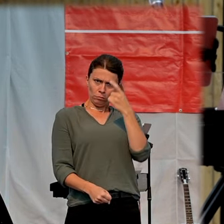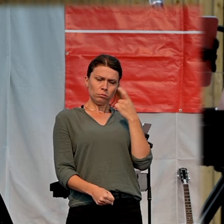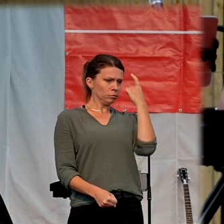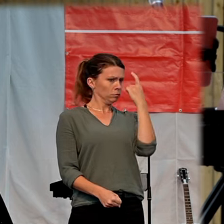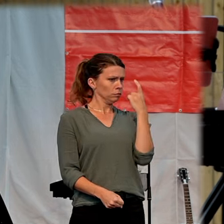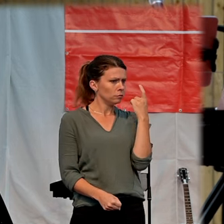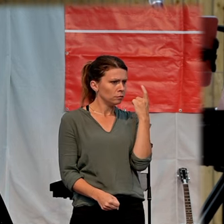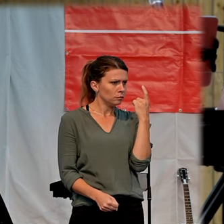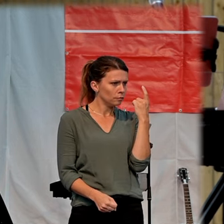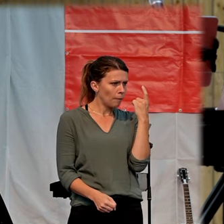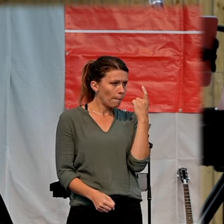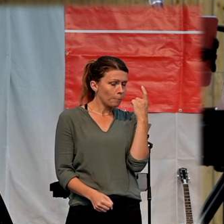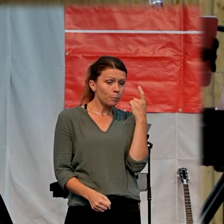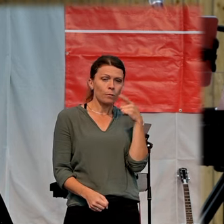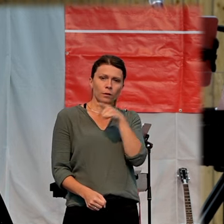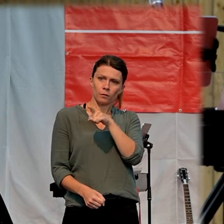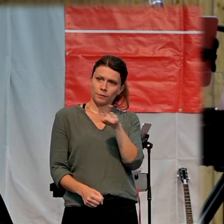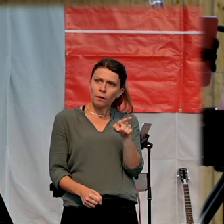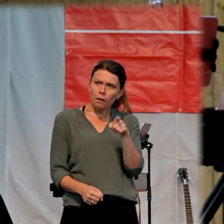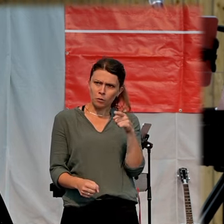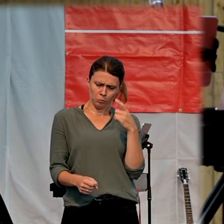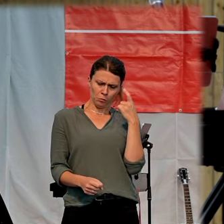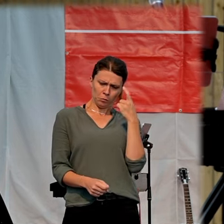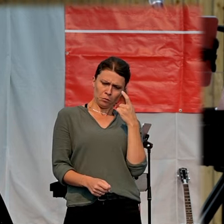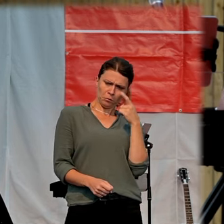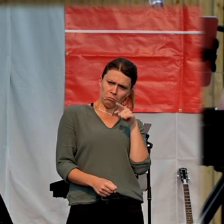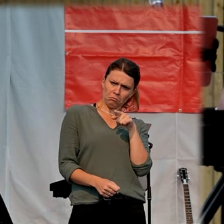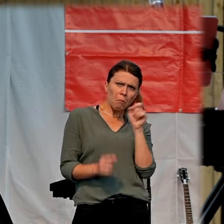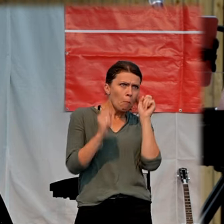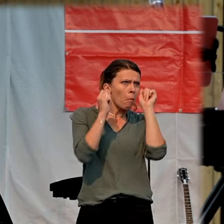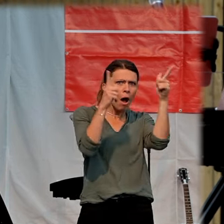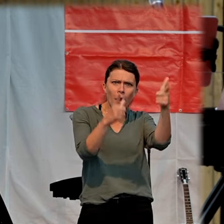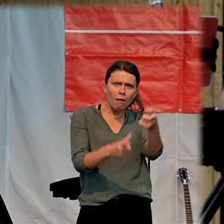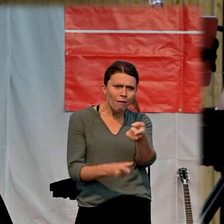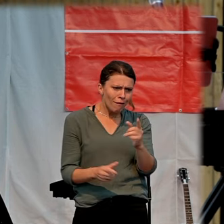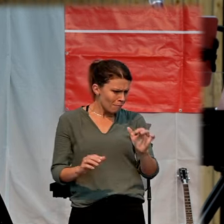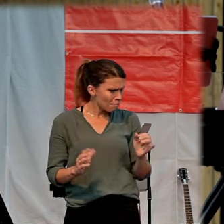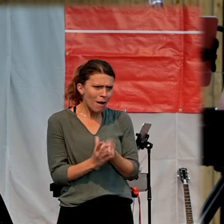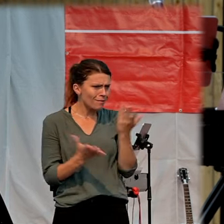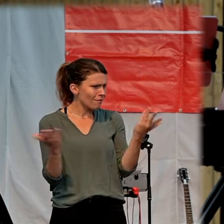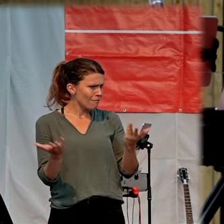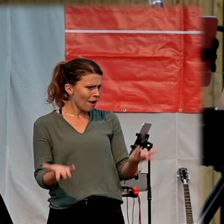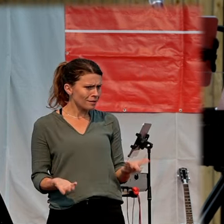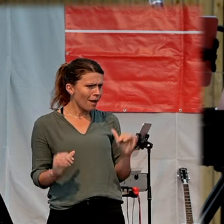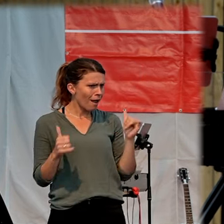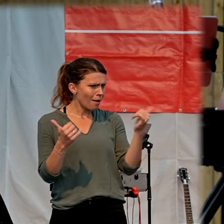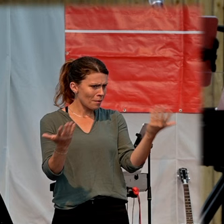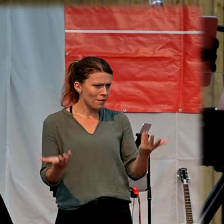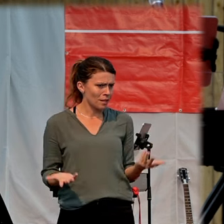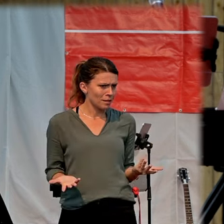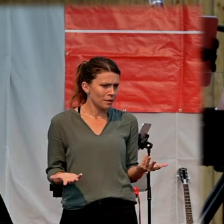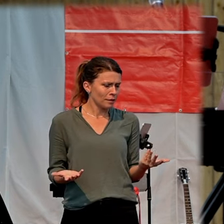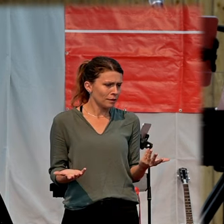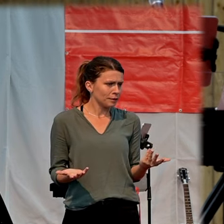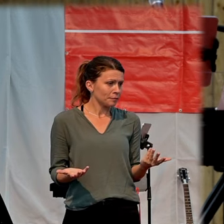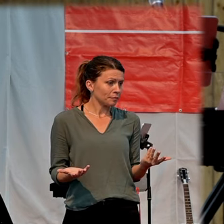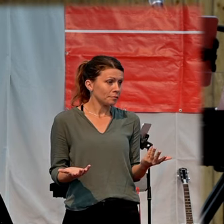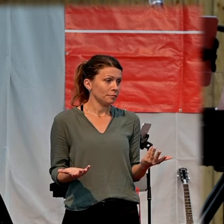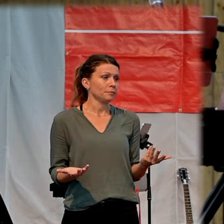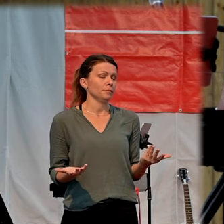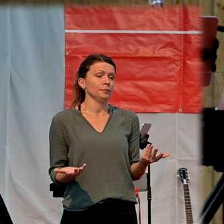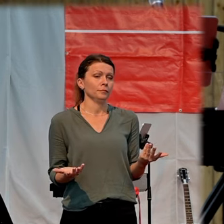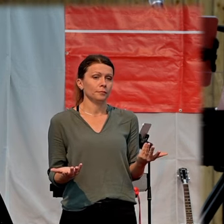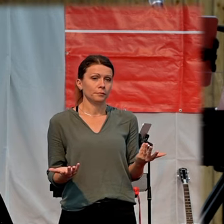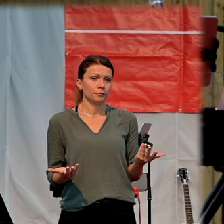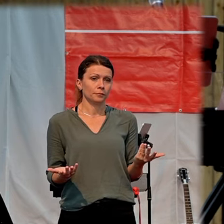Tempels gesessen hatte. Und sie wurden mit Verwunderung und Erstaunen erfüllt über das, was sich mit ihm ereignet